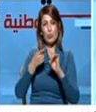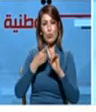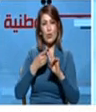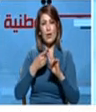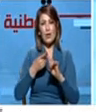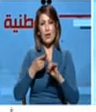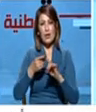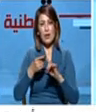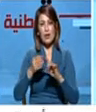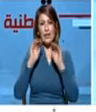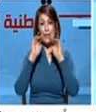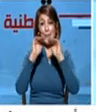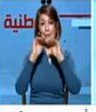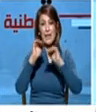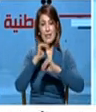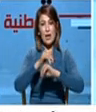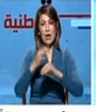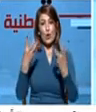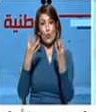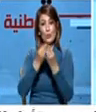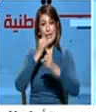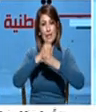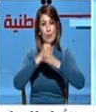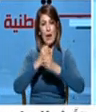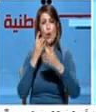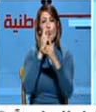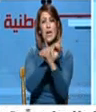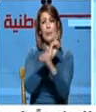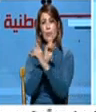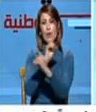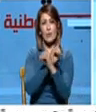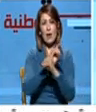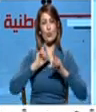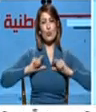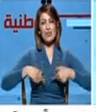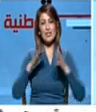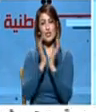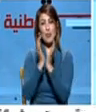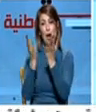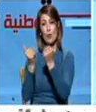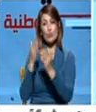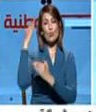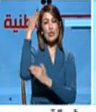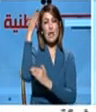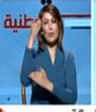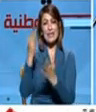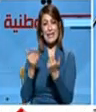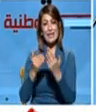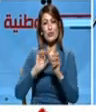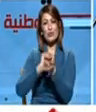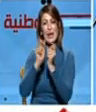معناها مركز عليها وزاره الشؤون الاجتماعيه بال تدعمها المستقبل شكرا بارك الله